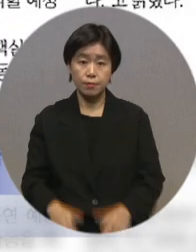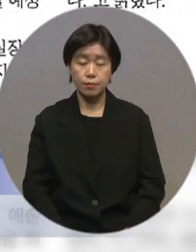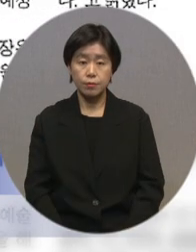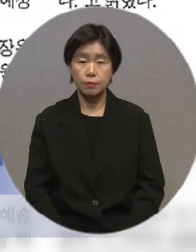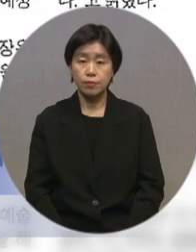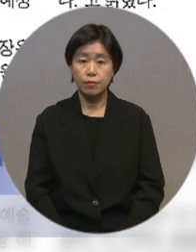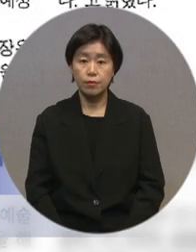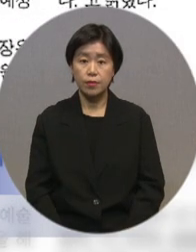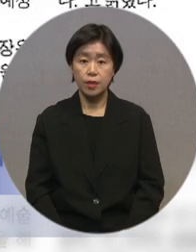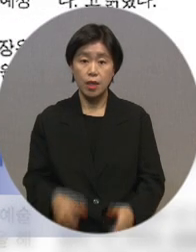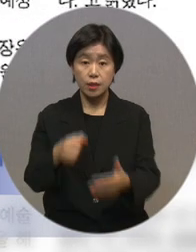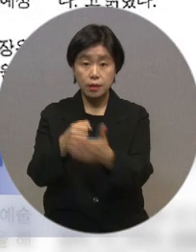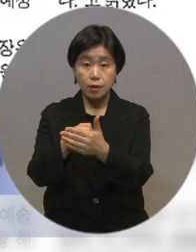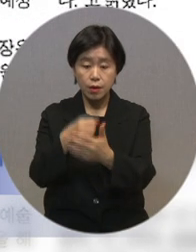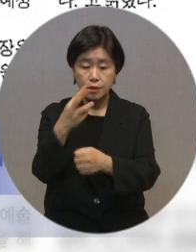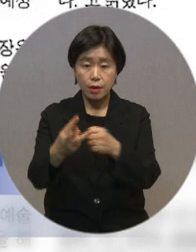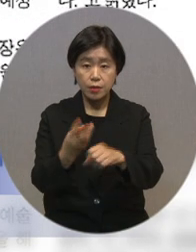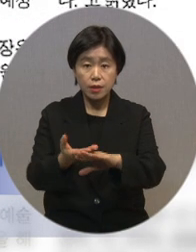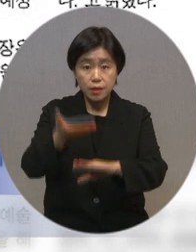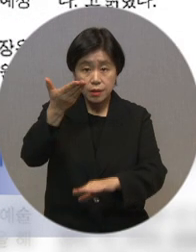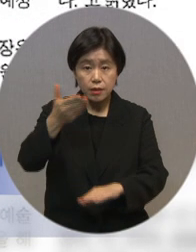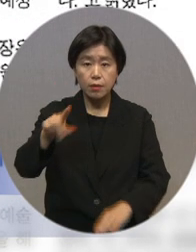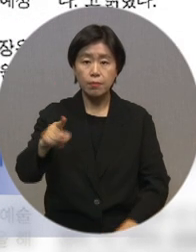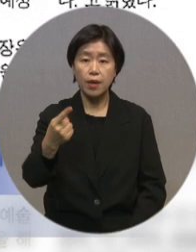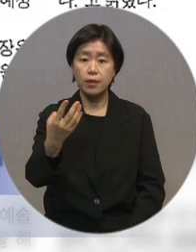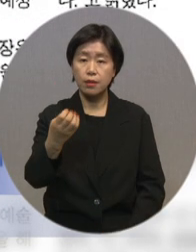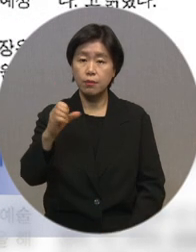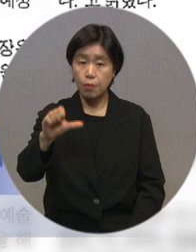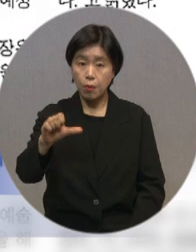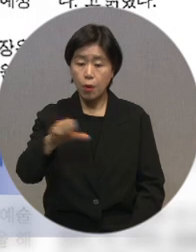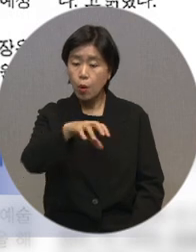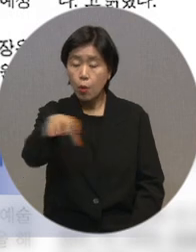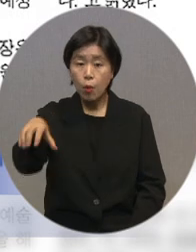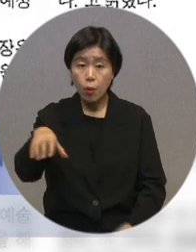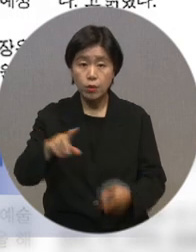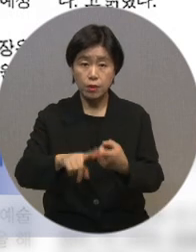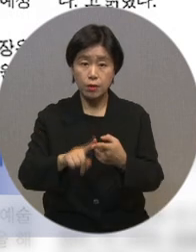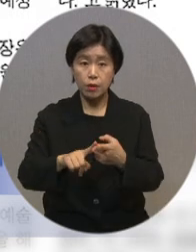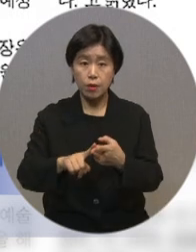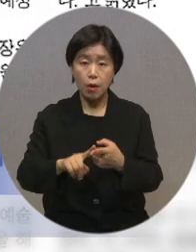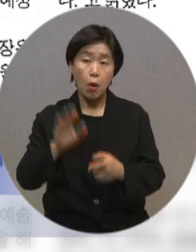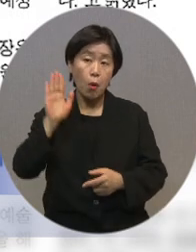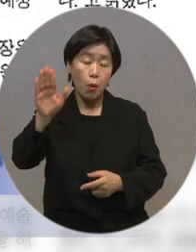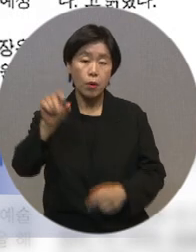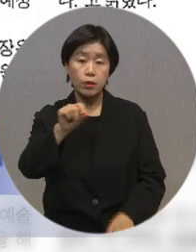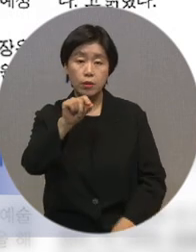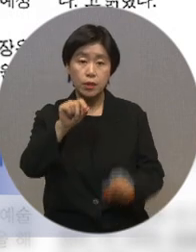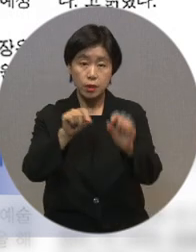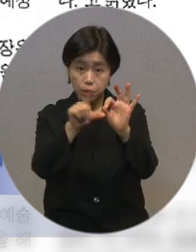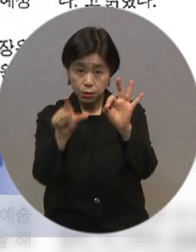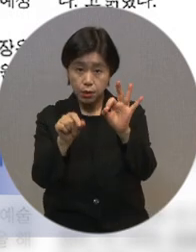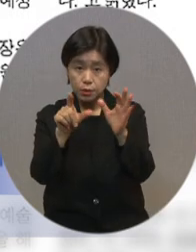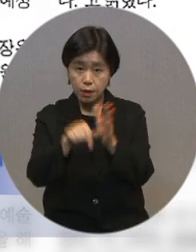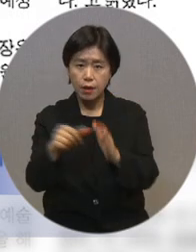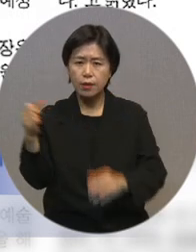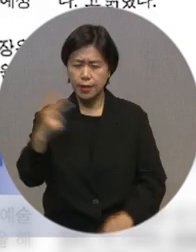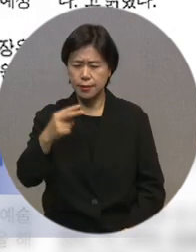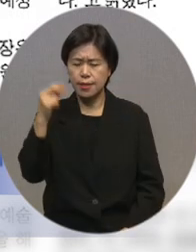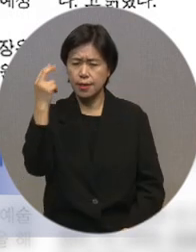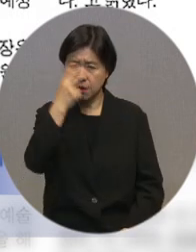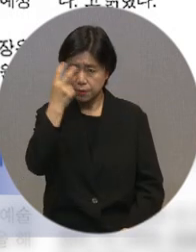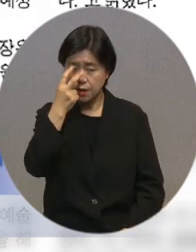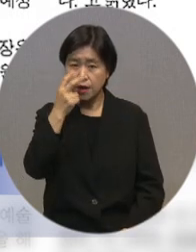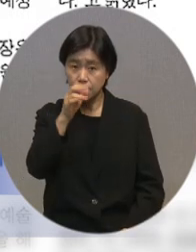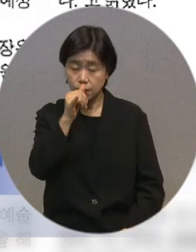3년이 넘은 105개 기관을 대상으로 오는 10월 재지정 심사를 진행할 예정이라며 심사에서